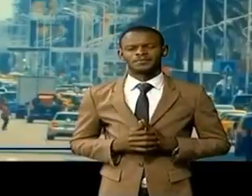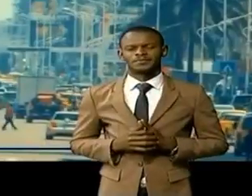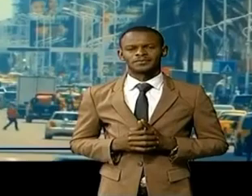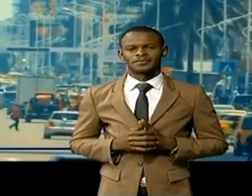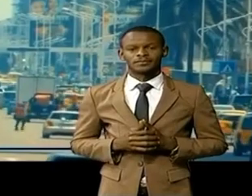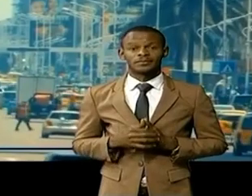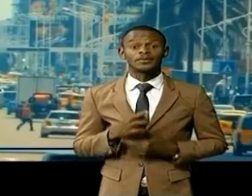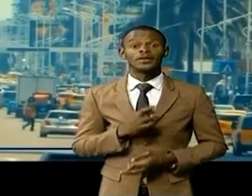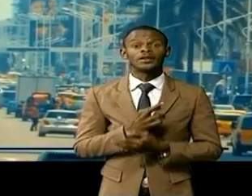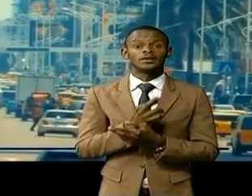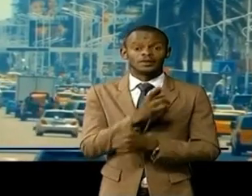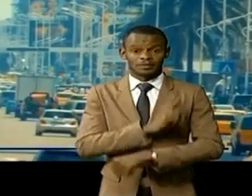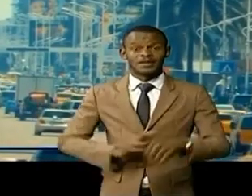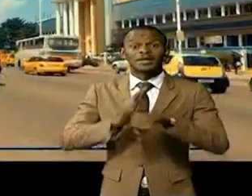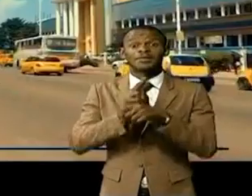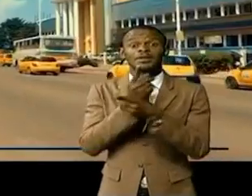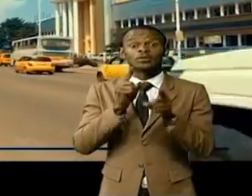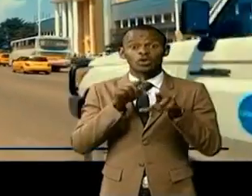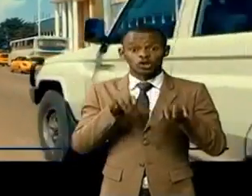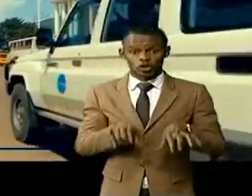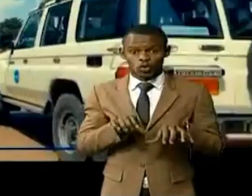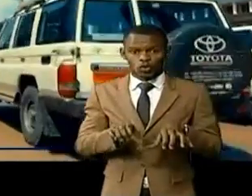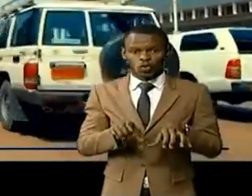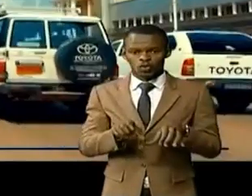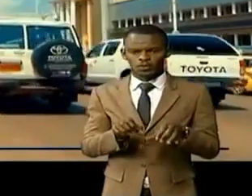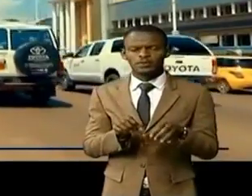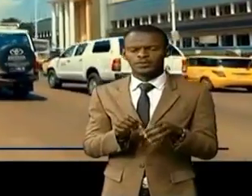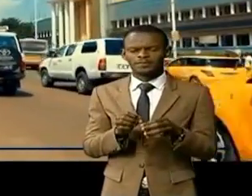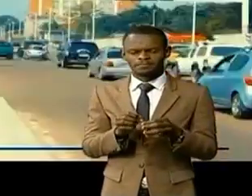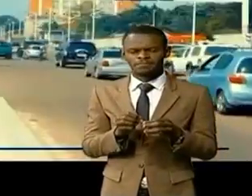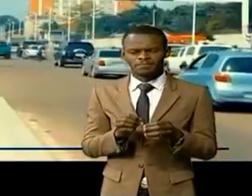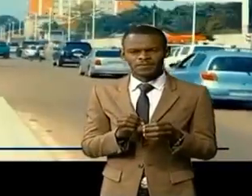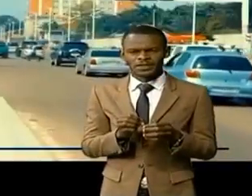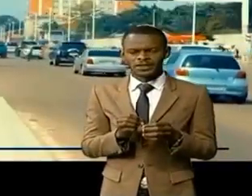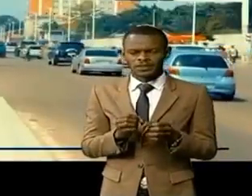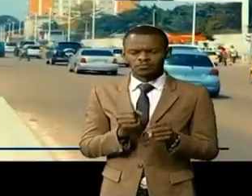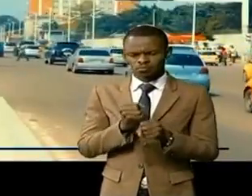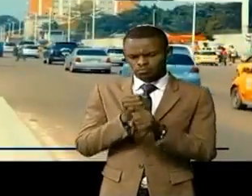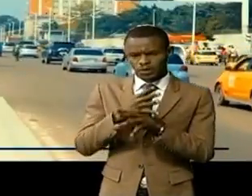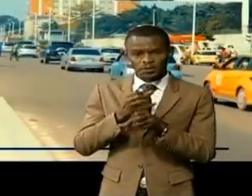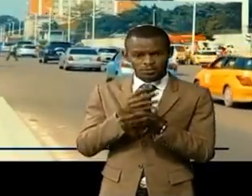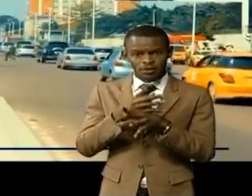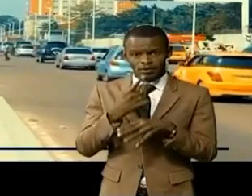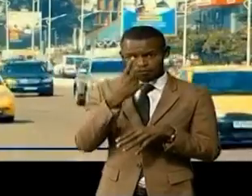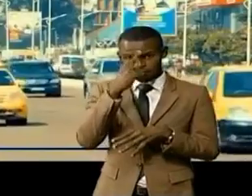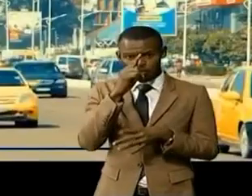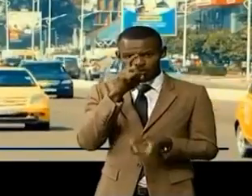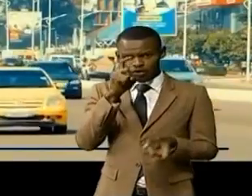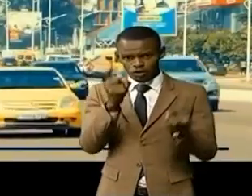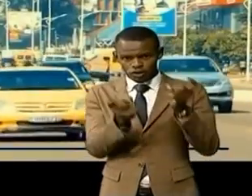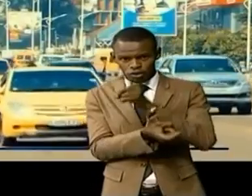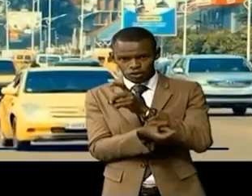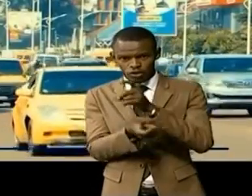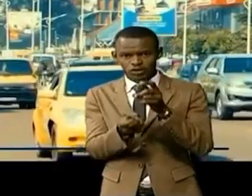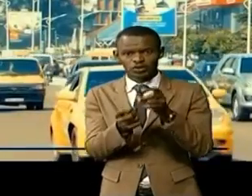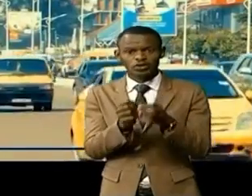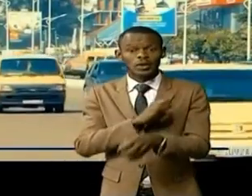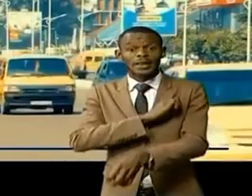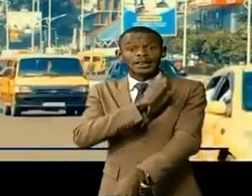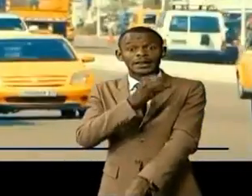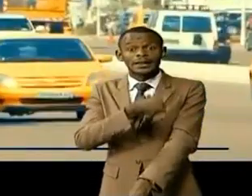démocratique du Congo occupe une bonne position pour la transition énergétique attendue par tous, étant producteur de cobalt et